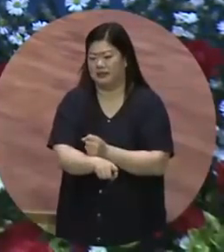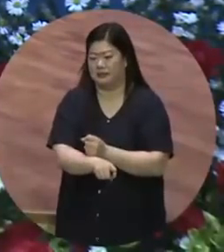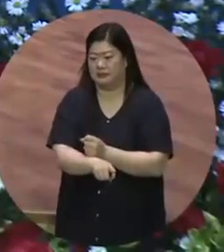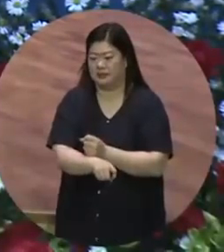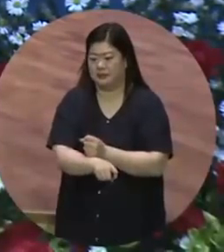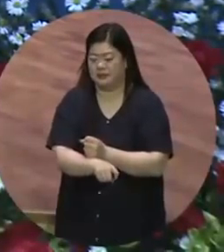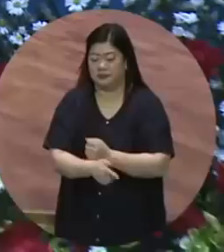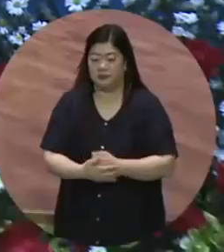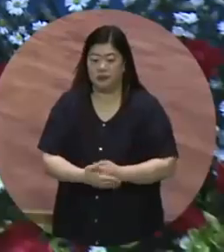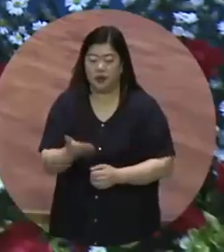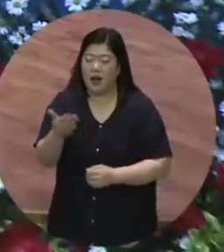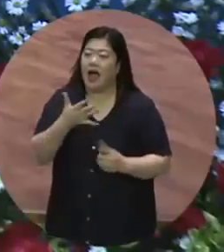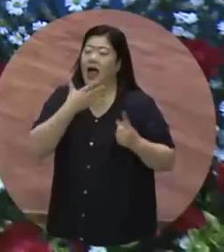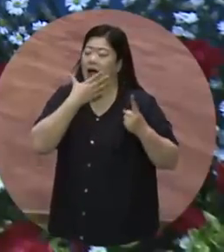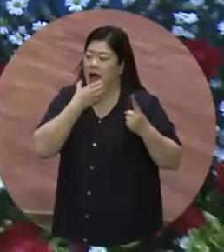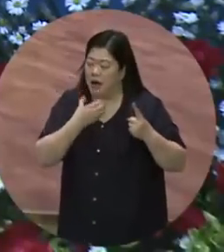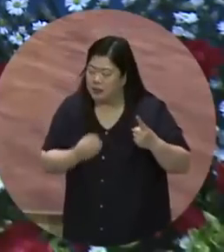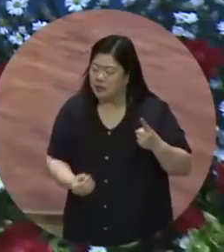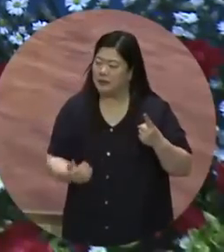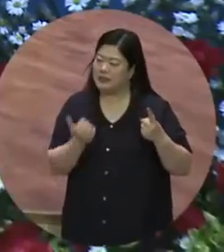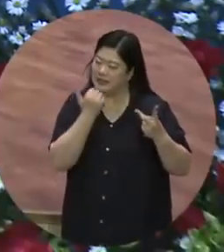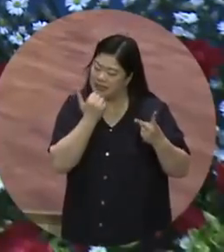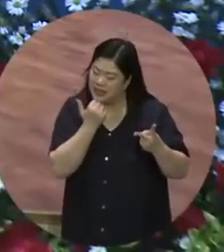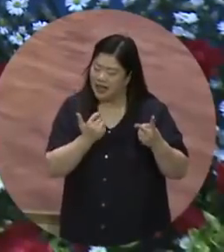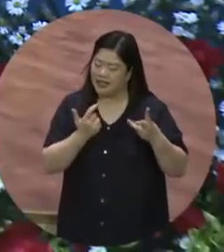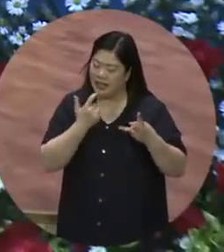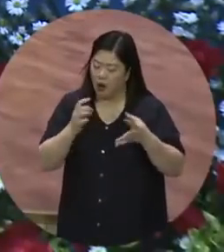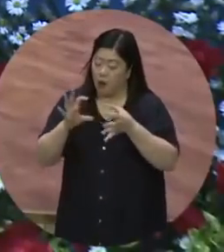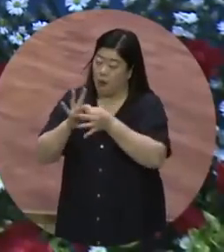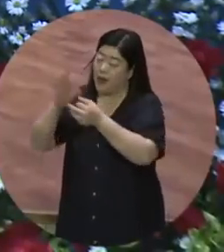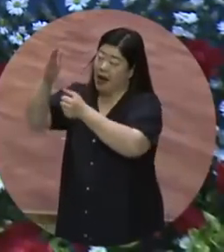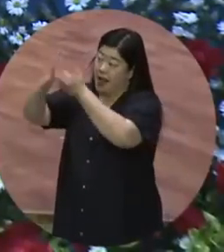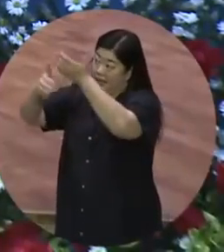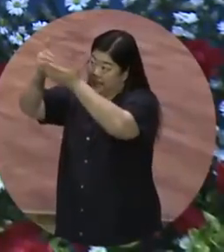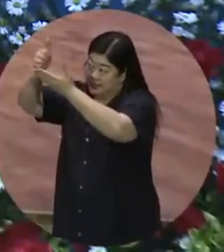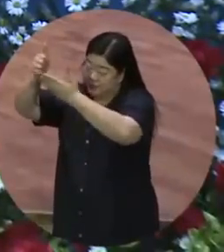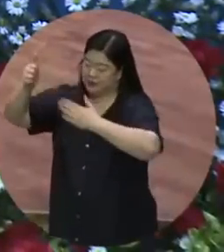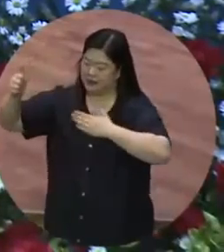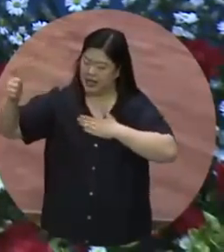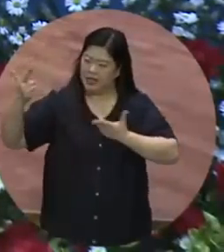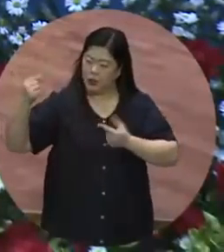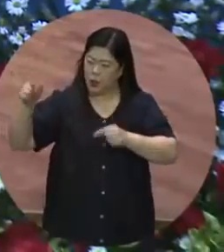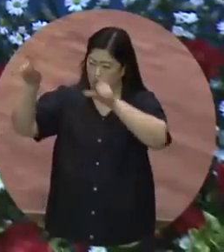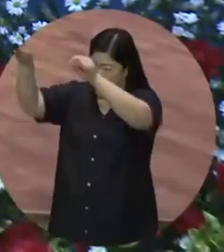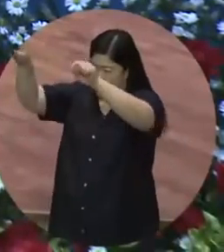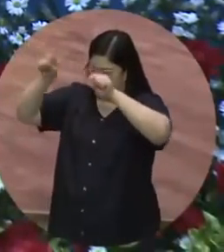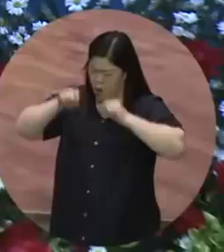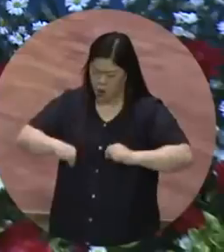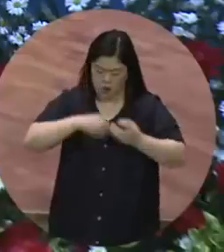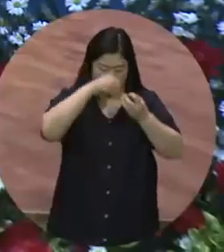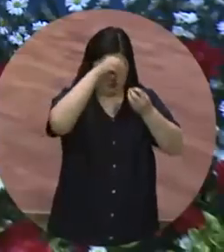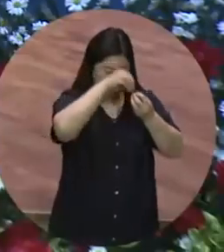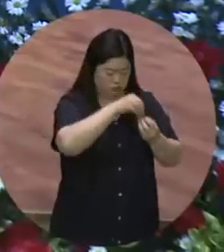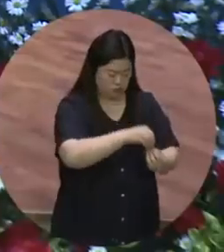여러분 그렇게 기도하시기 바랍니다. 아브라함과 이삭, 야곱의 하나님이여 우리 가문에도 이 언약이 되를 있게 하여 주옵소서.